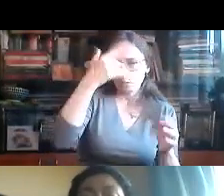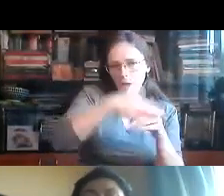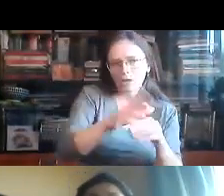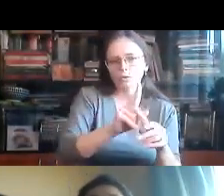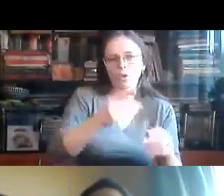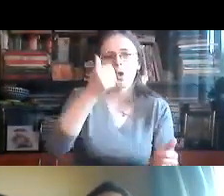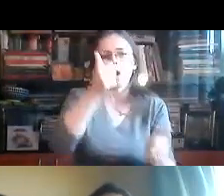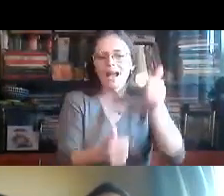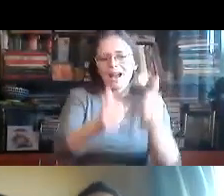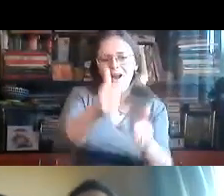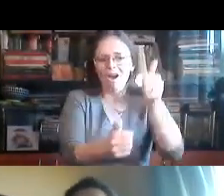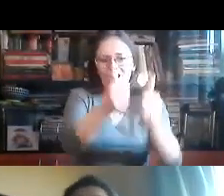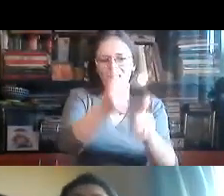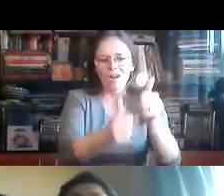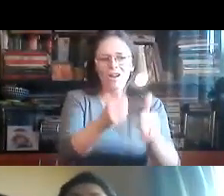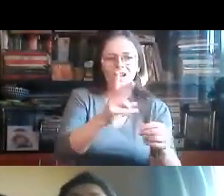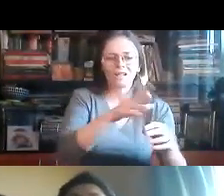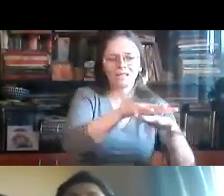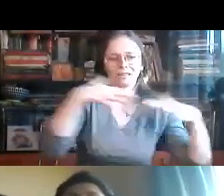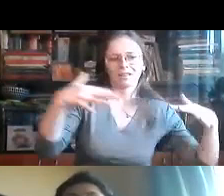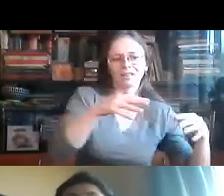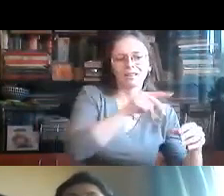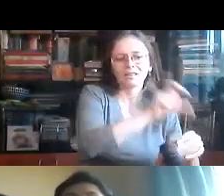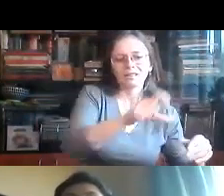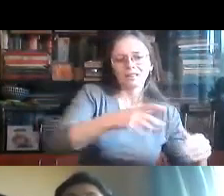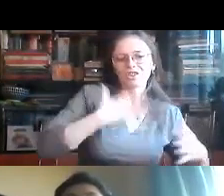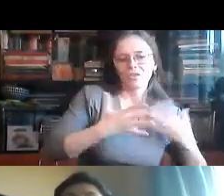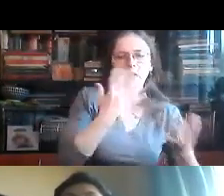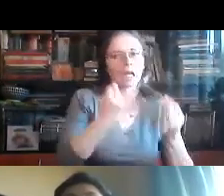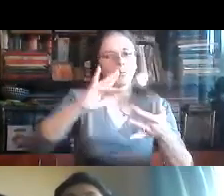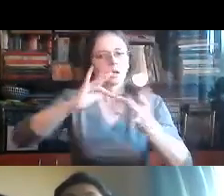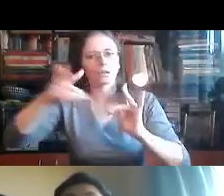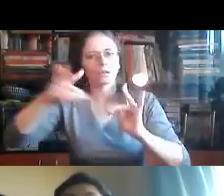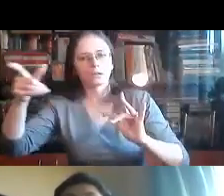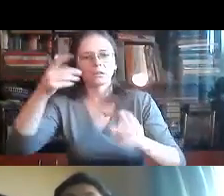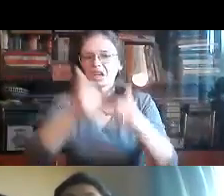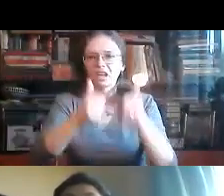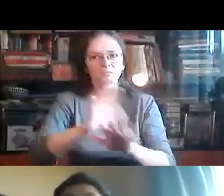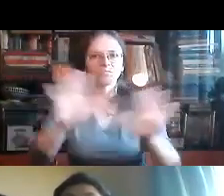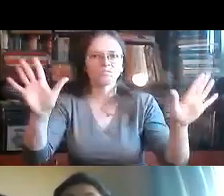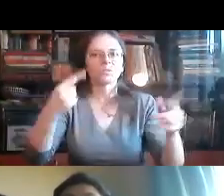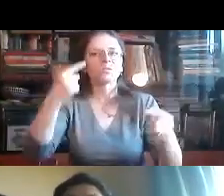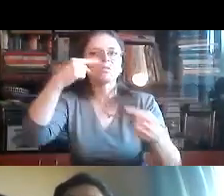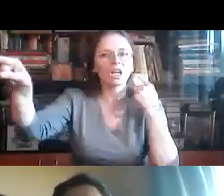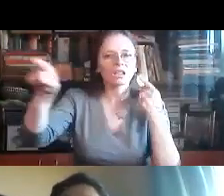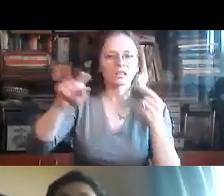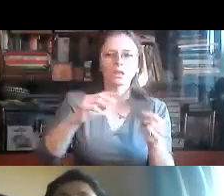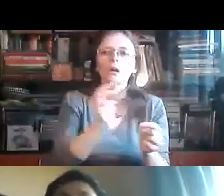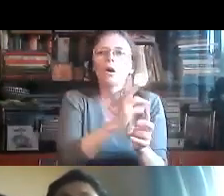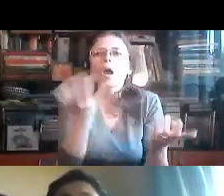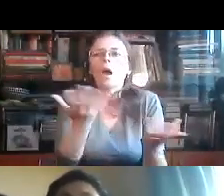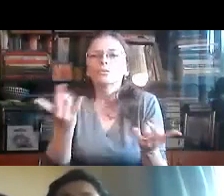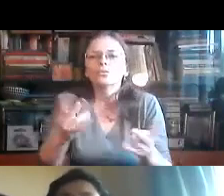и какие формы нужны, это, наверное, какая-то будет отдельная, я думаю, что ведь